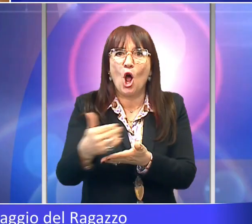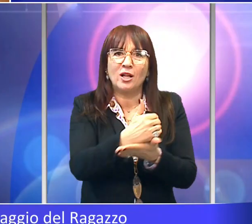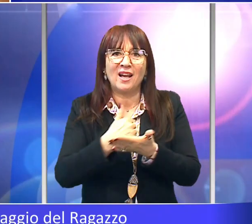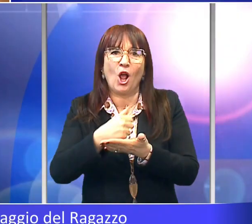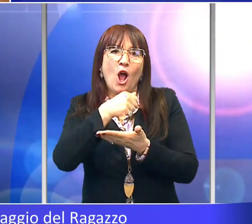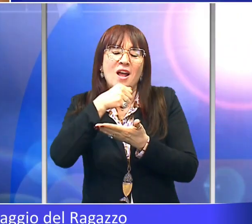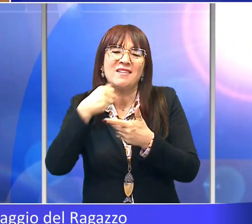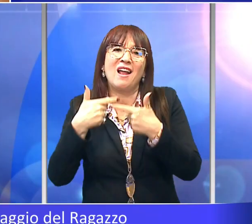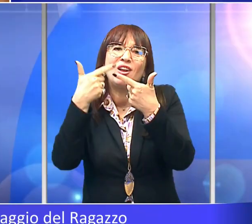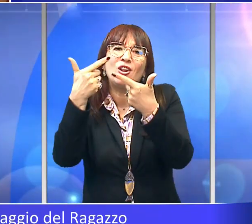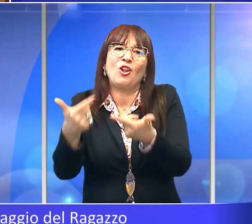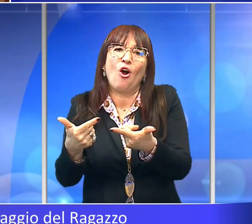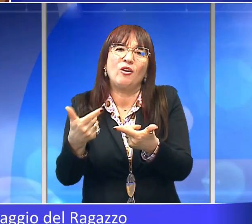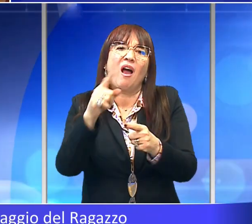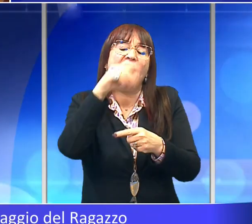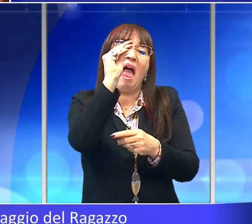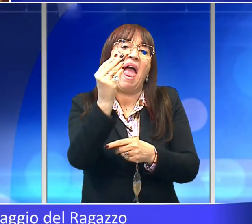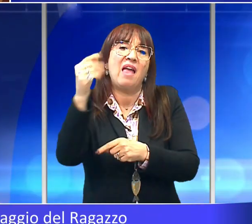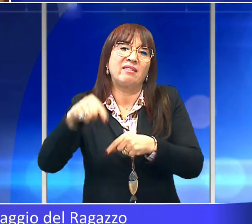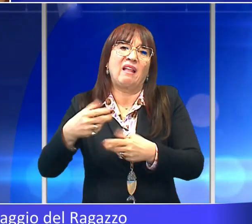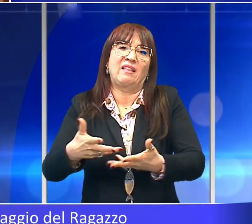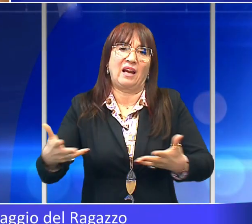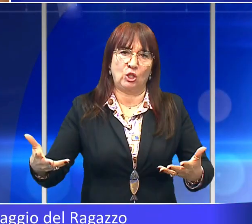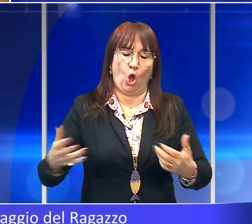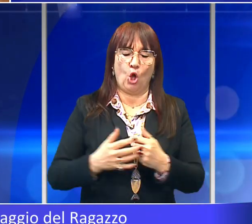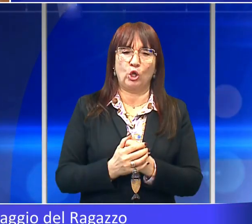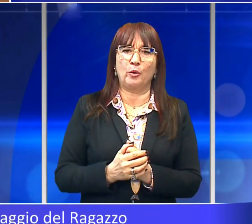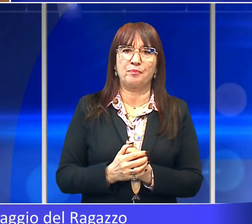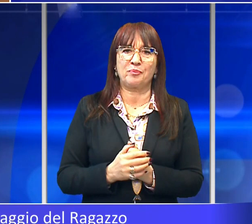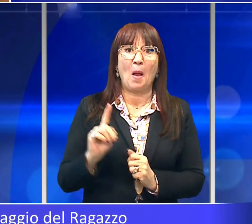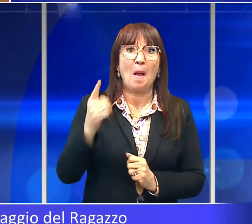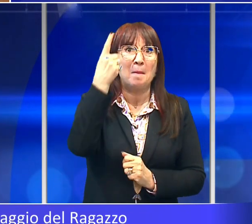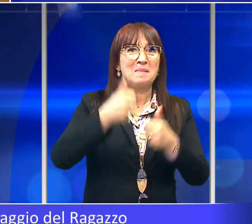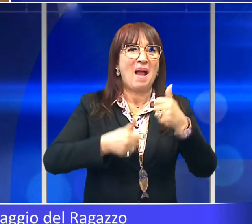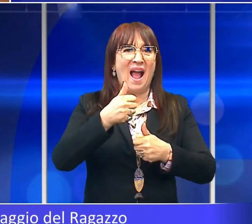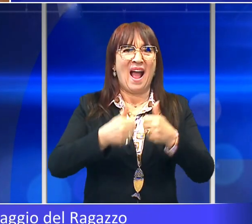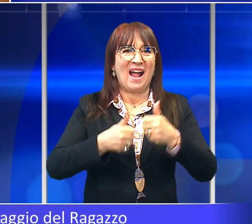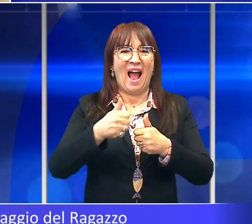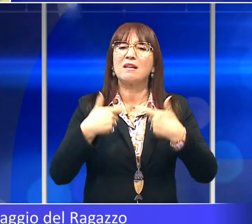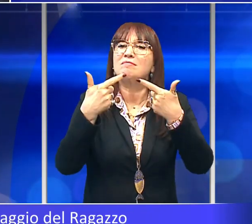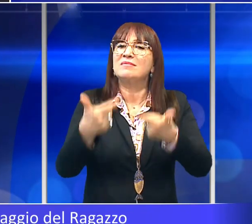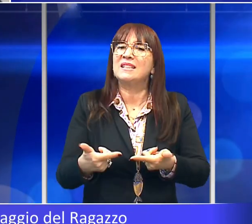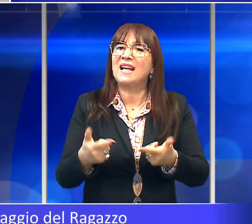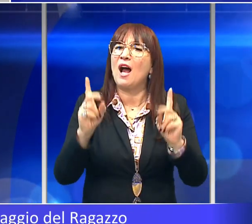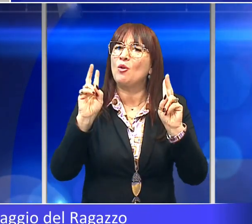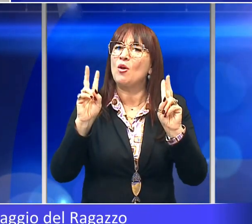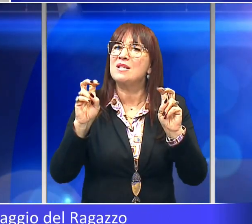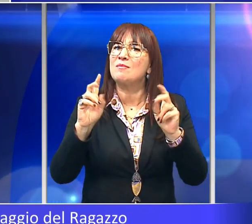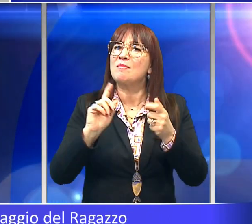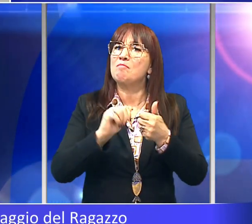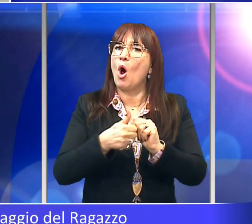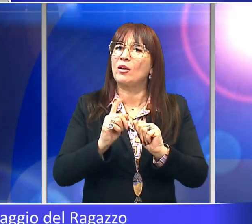per un'attività o un ente del territorio. La prima giornata è stata dedicata al calcio